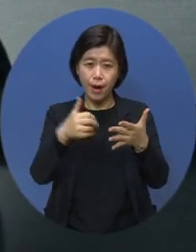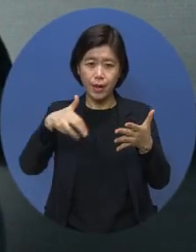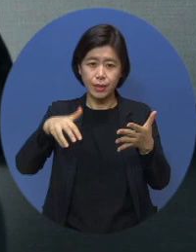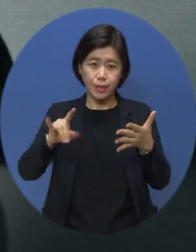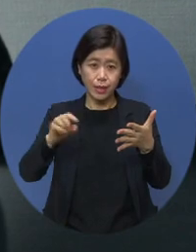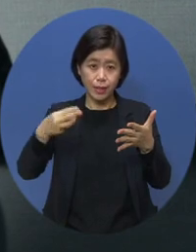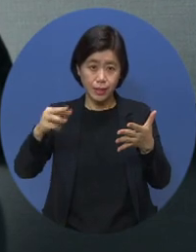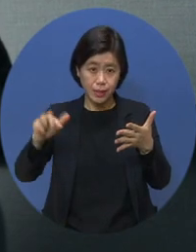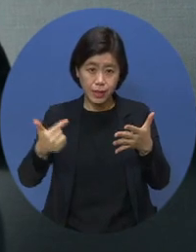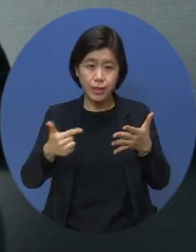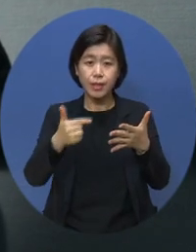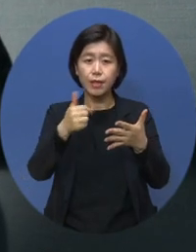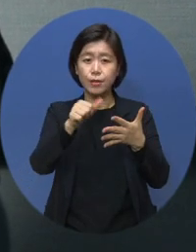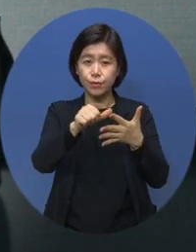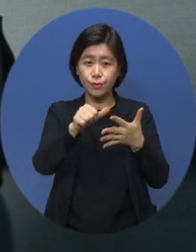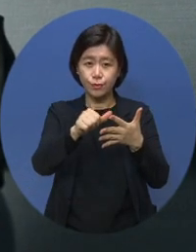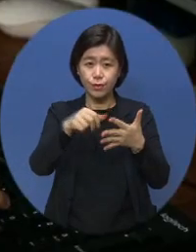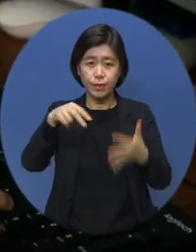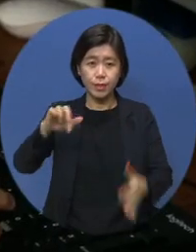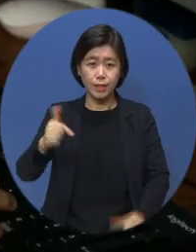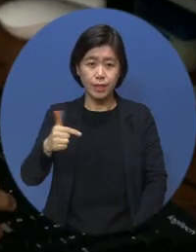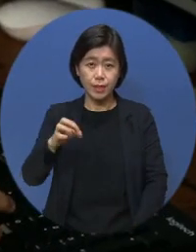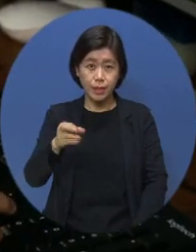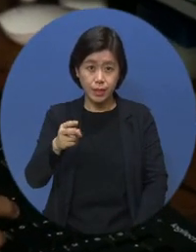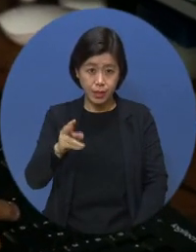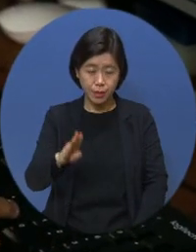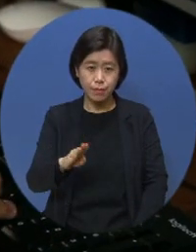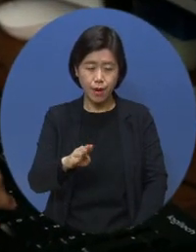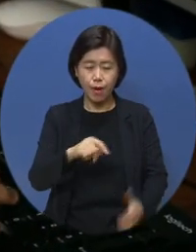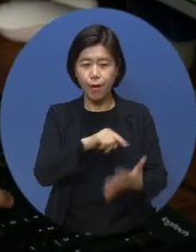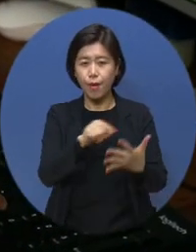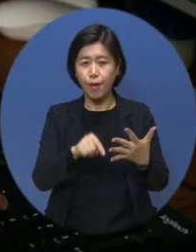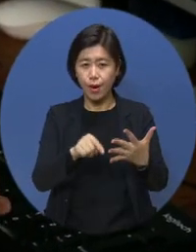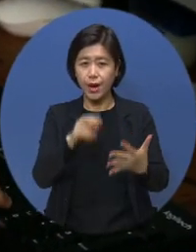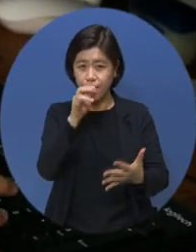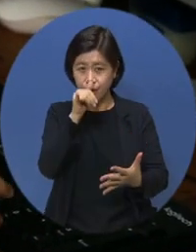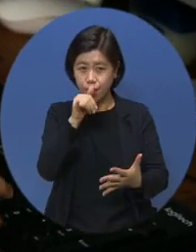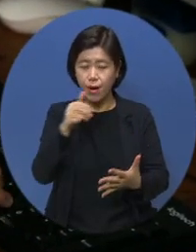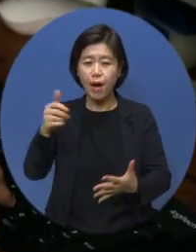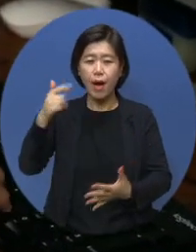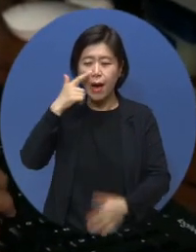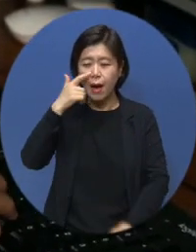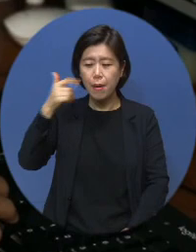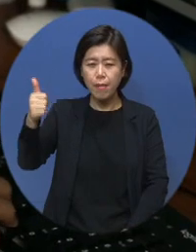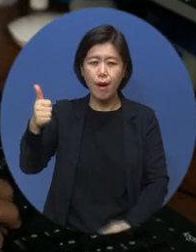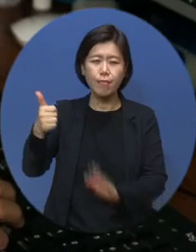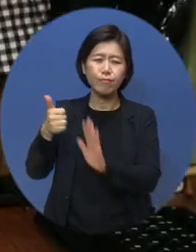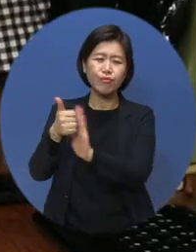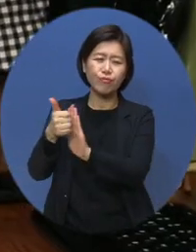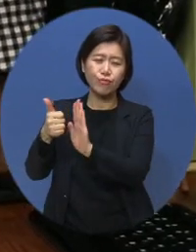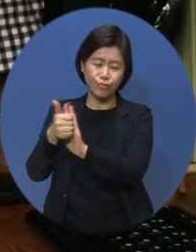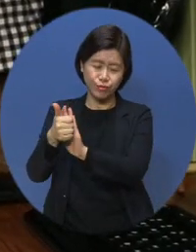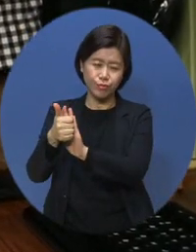있는데요 원주시에 든든한 지원군이자 버팀목이 되어주고 있습니다